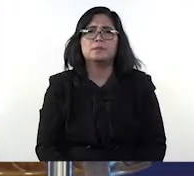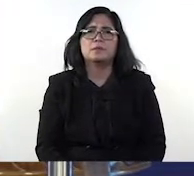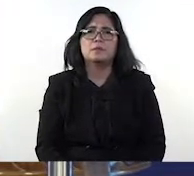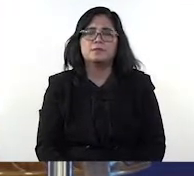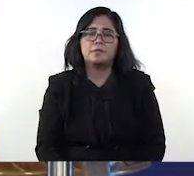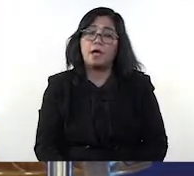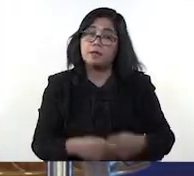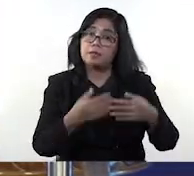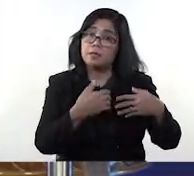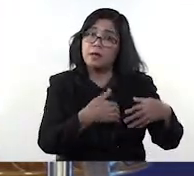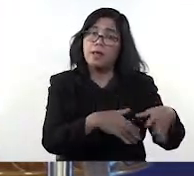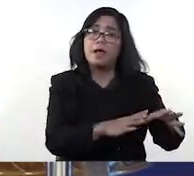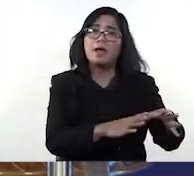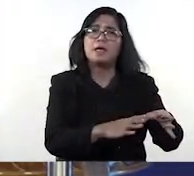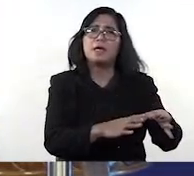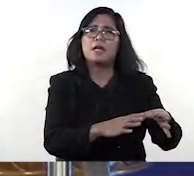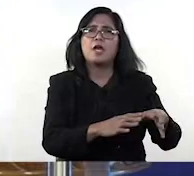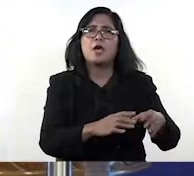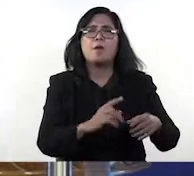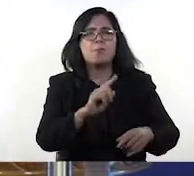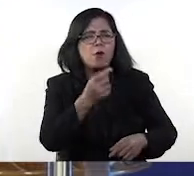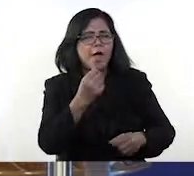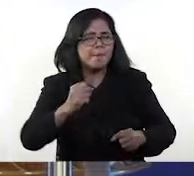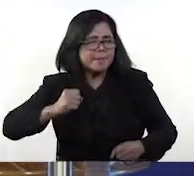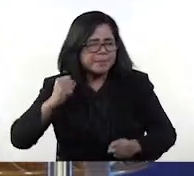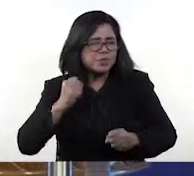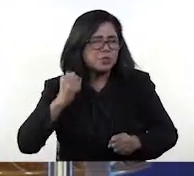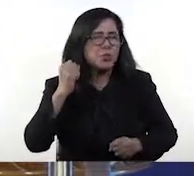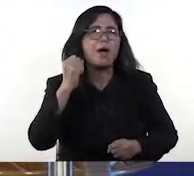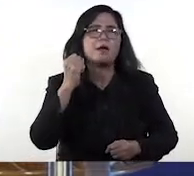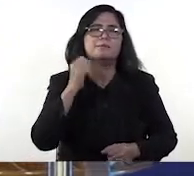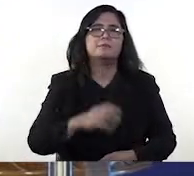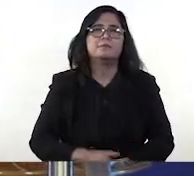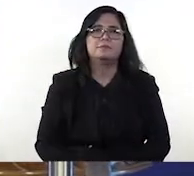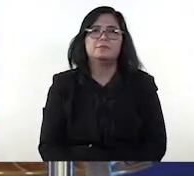Hai dan setelah kita tinggalkan Ayo kita mulai berjuang